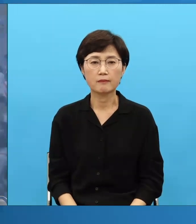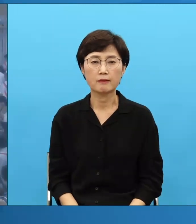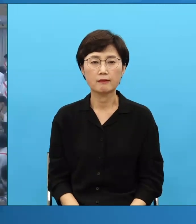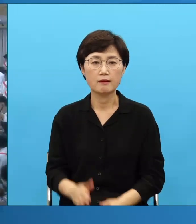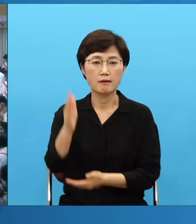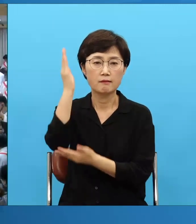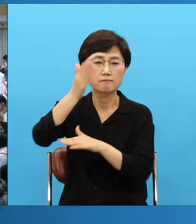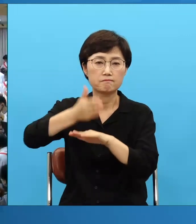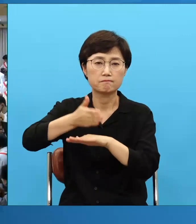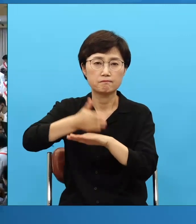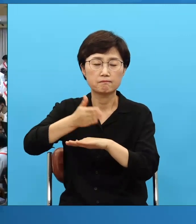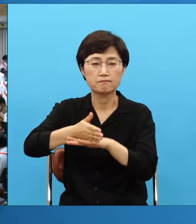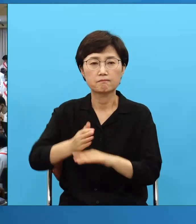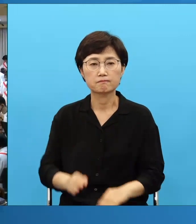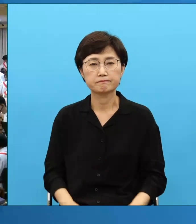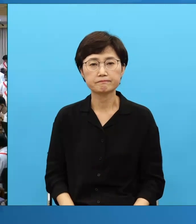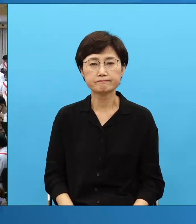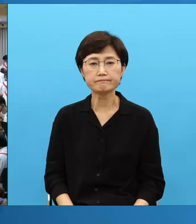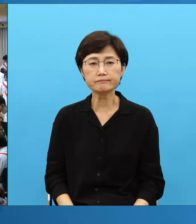말씀 감사합니다. Thank you for the word.